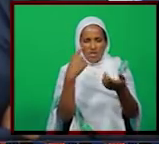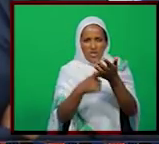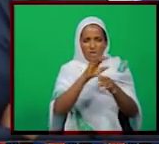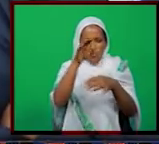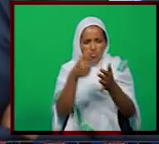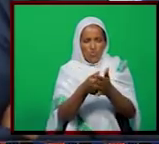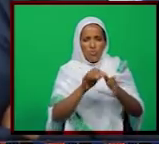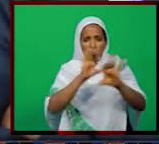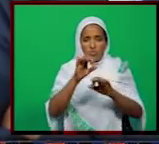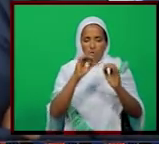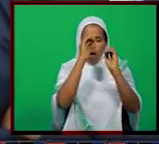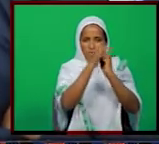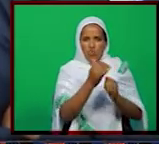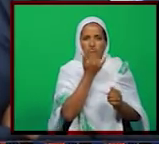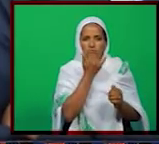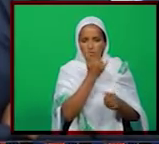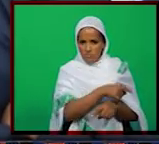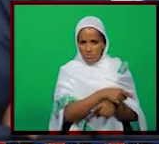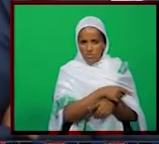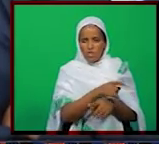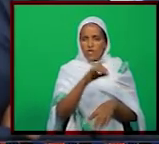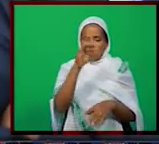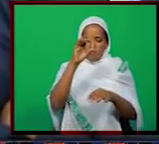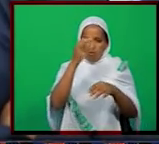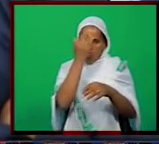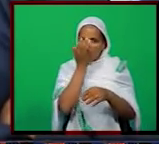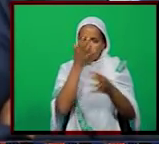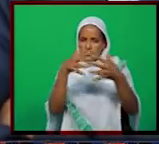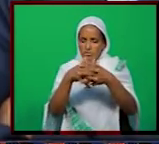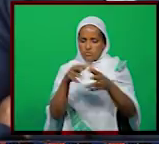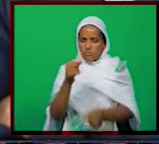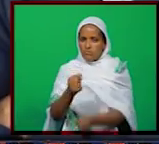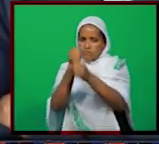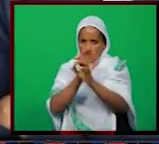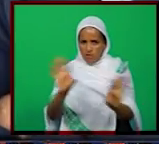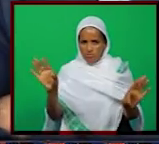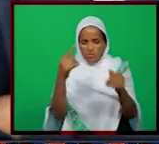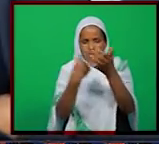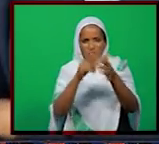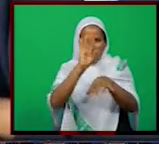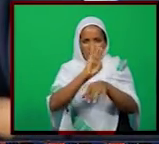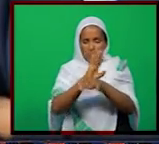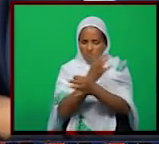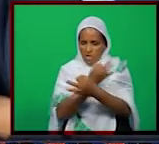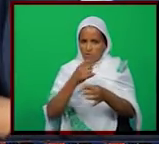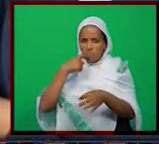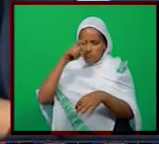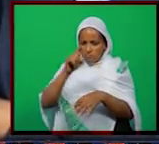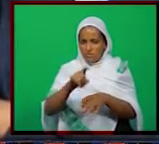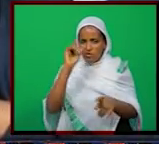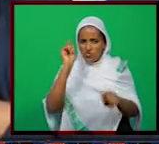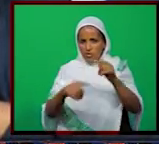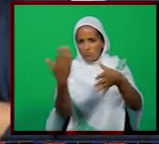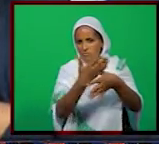እያፈሰሱ እየረጩ ይሄ ሁሉ የሚያደርጉት አምልኮ ባዕድ ነው እንጂ ከክርስትና ጋር የተያያዘ አይደለም። በዚህም ቤተክርስቲያናችን